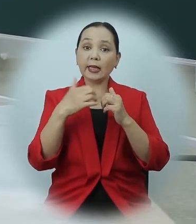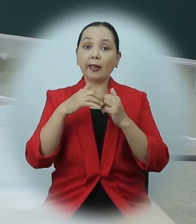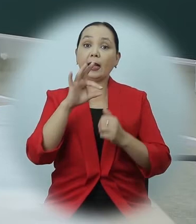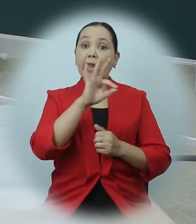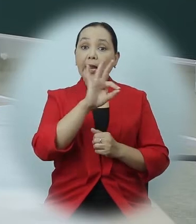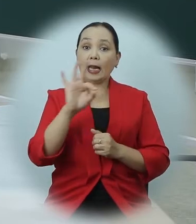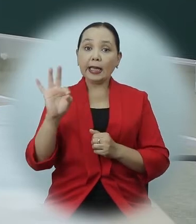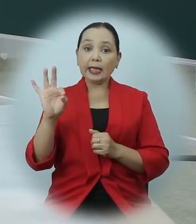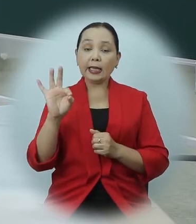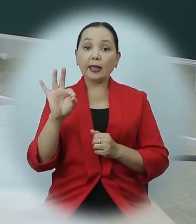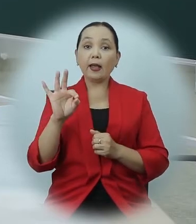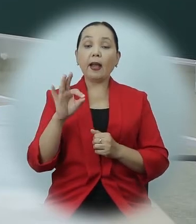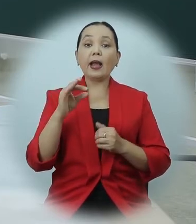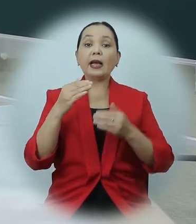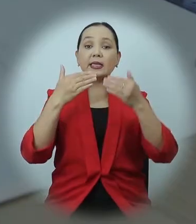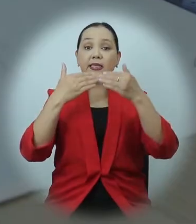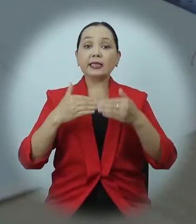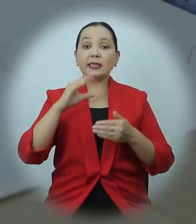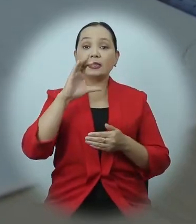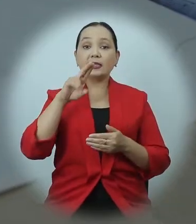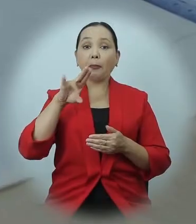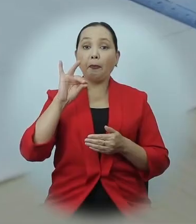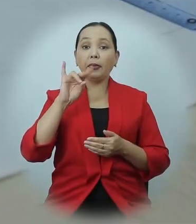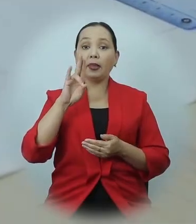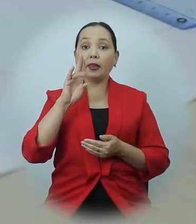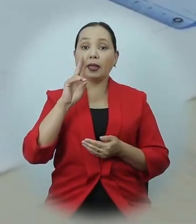линию спинки.